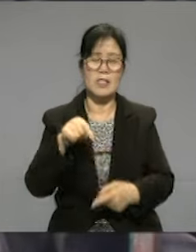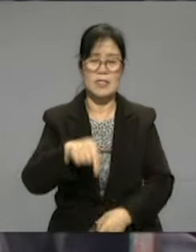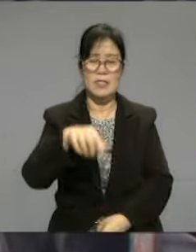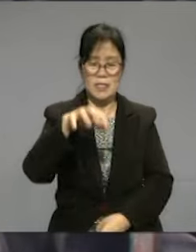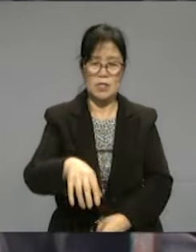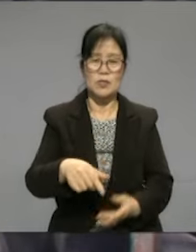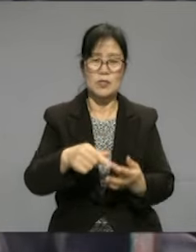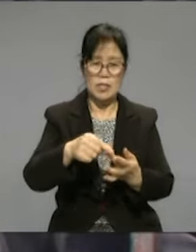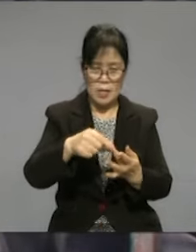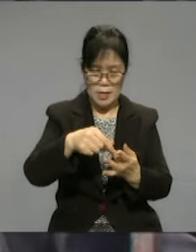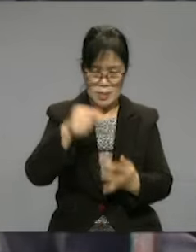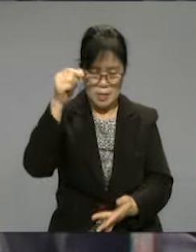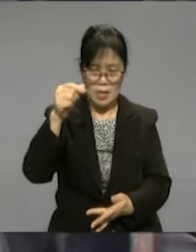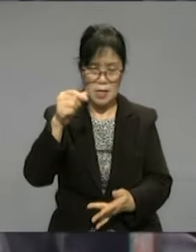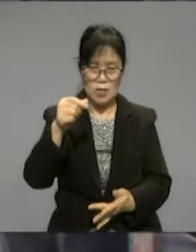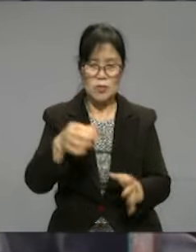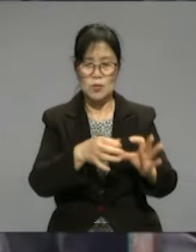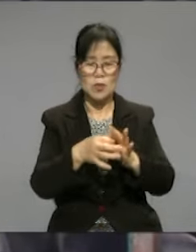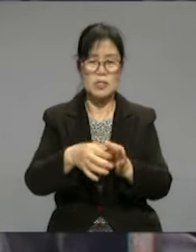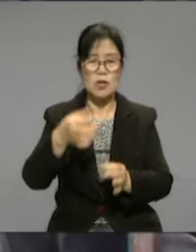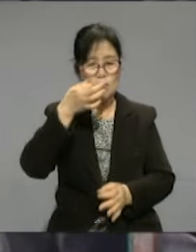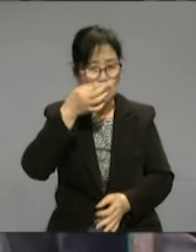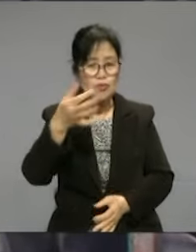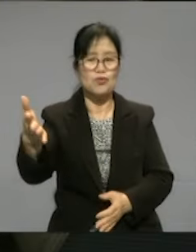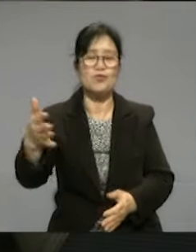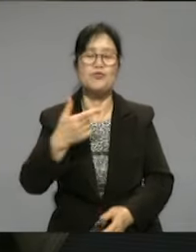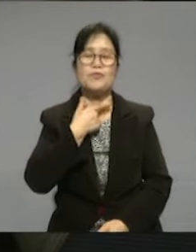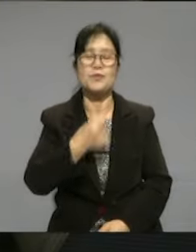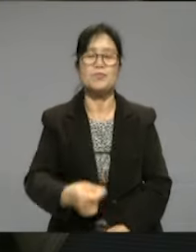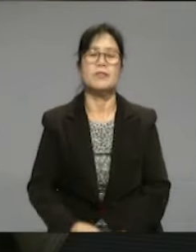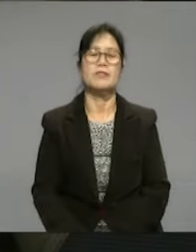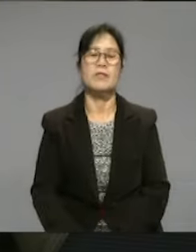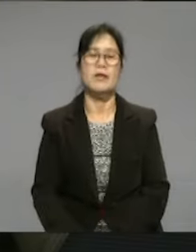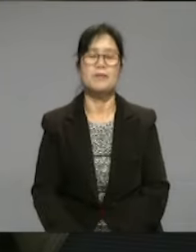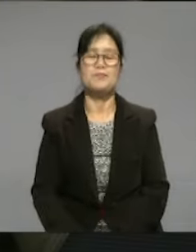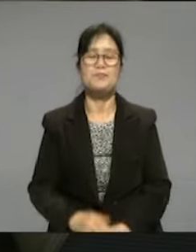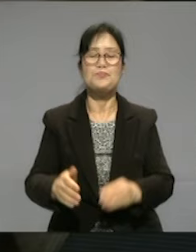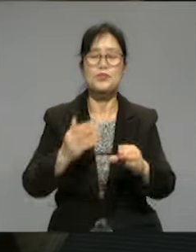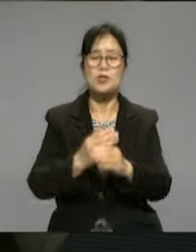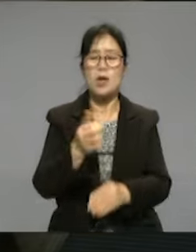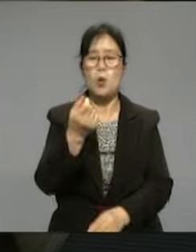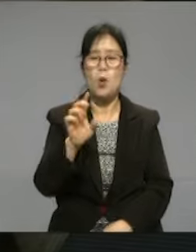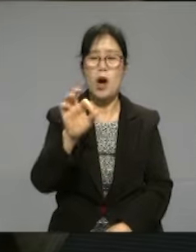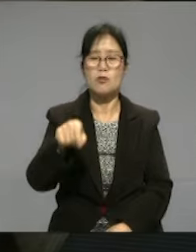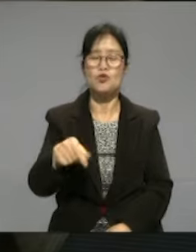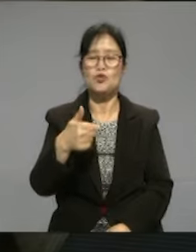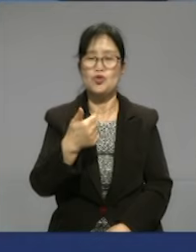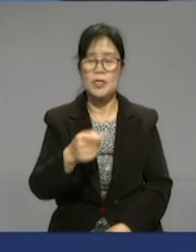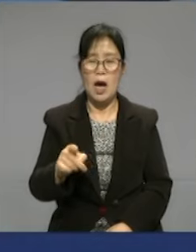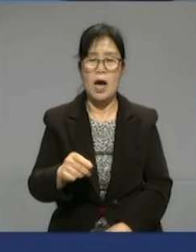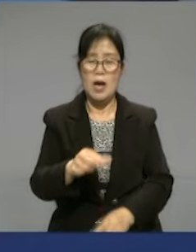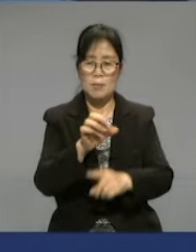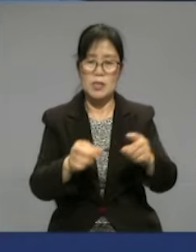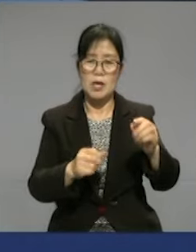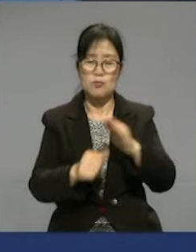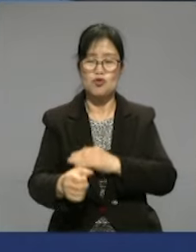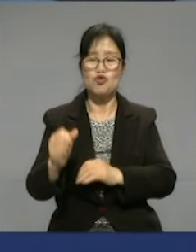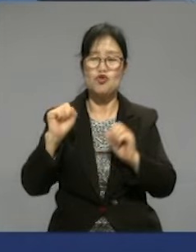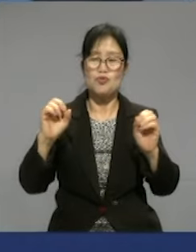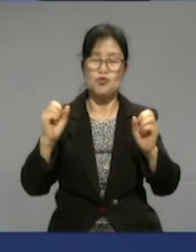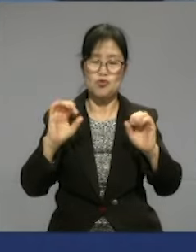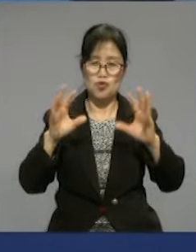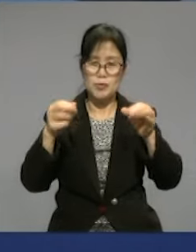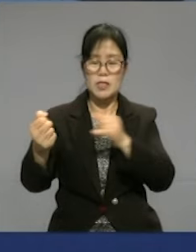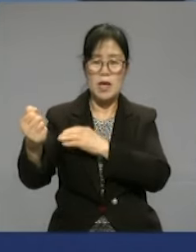장를 택했다는 걸 통해서 보여드리고 싶습니다 조국 혁신당 비례 후보는 국민의 힘이